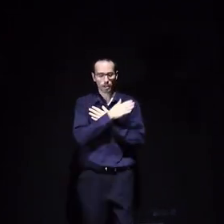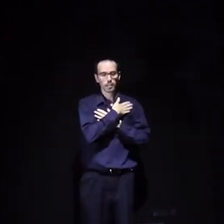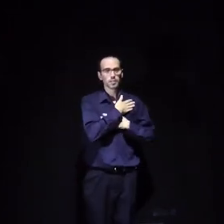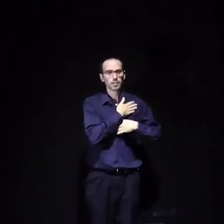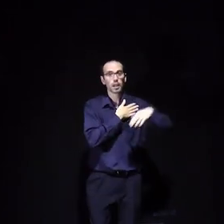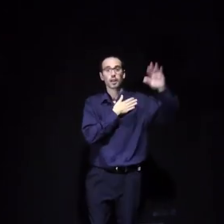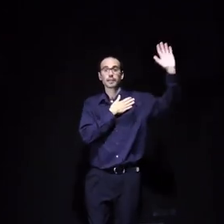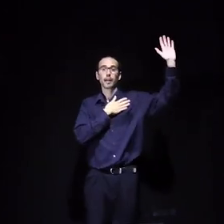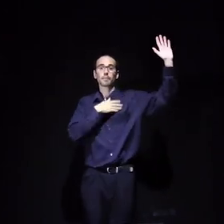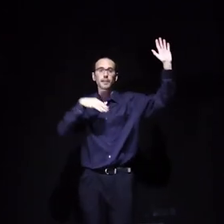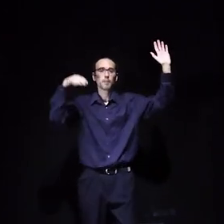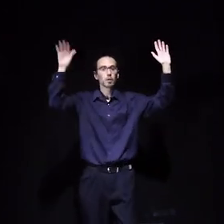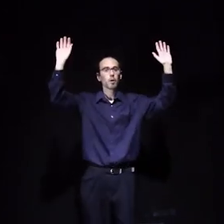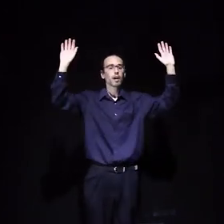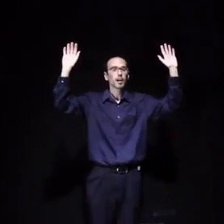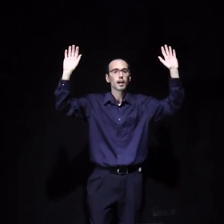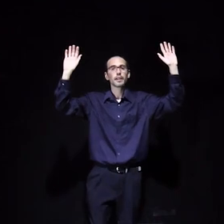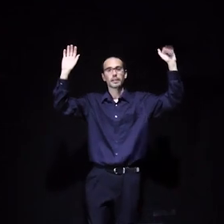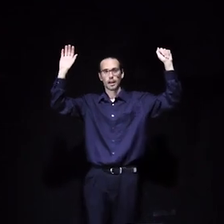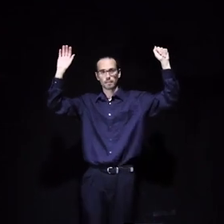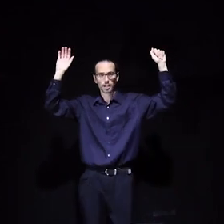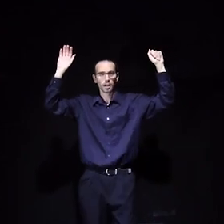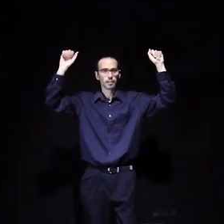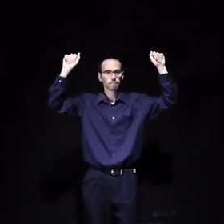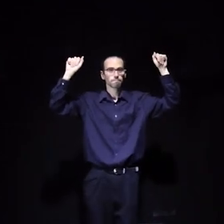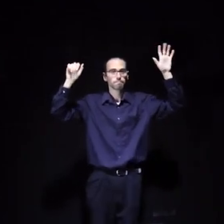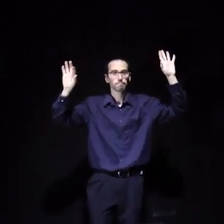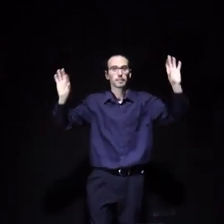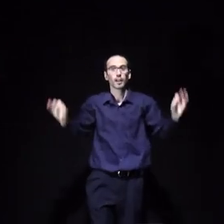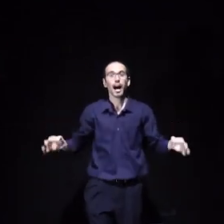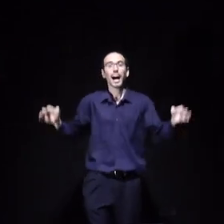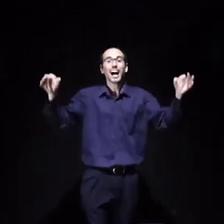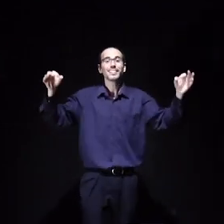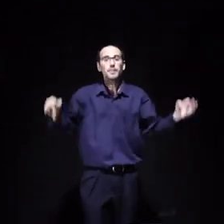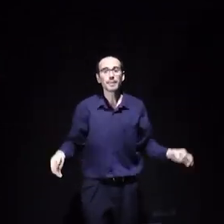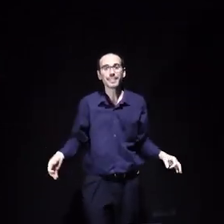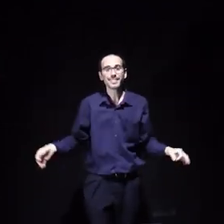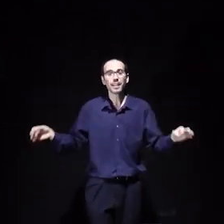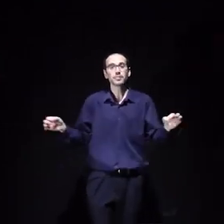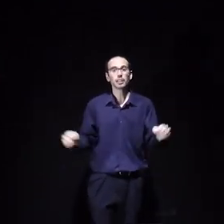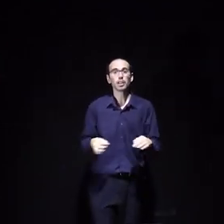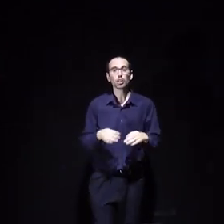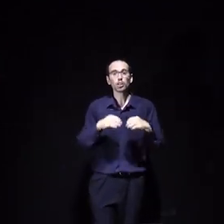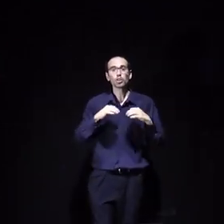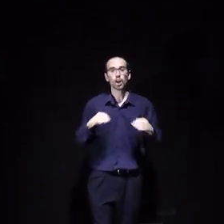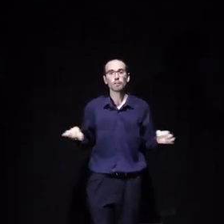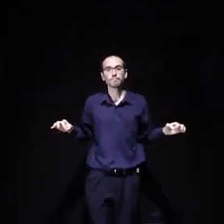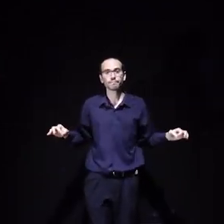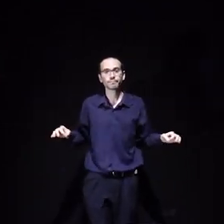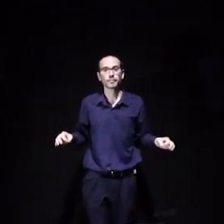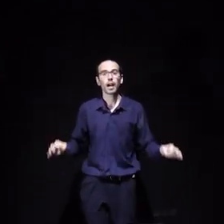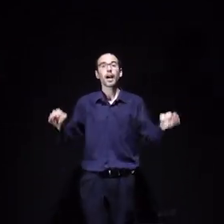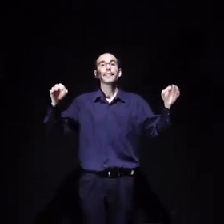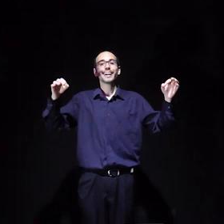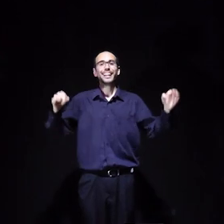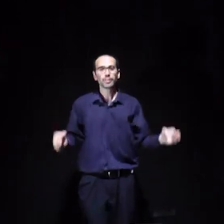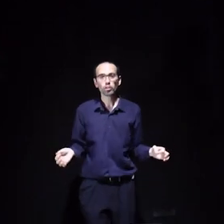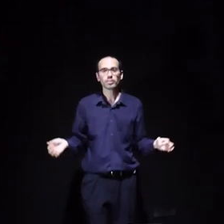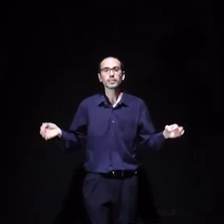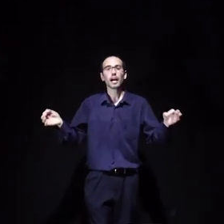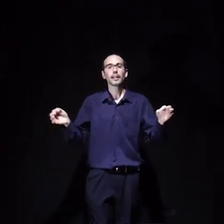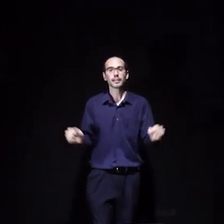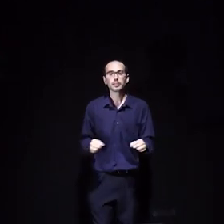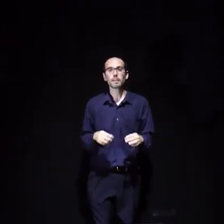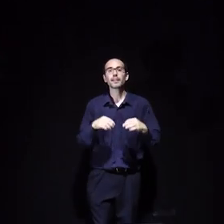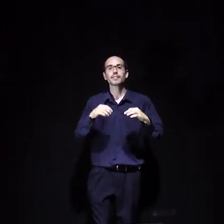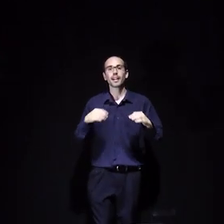Love's so nice, tell me why I'm sad. Els amics els tio jo, de